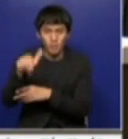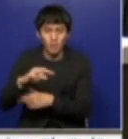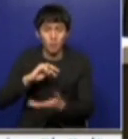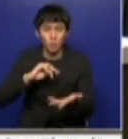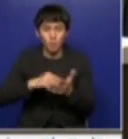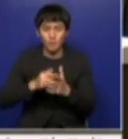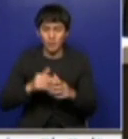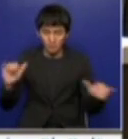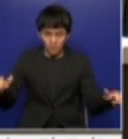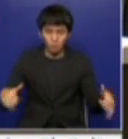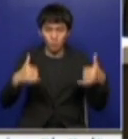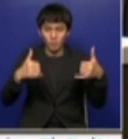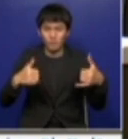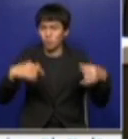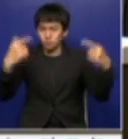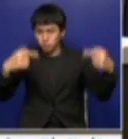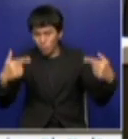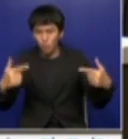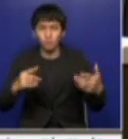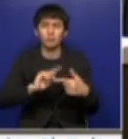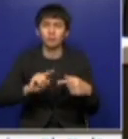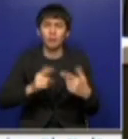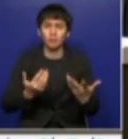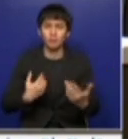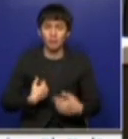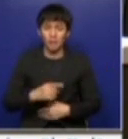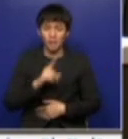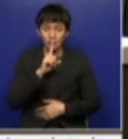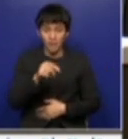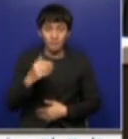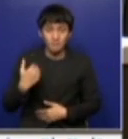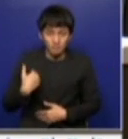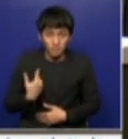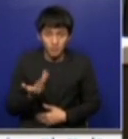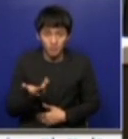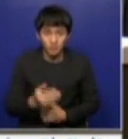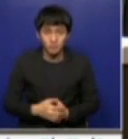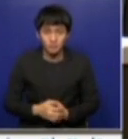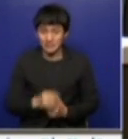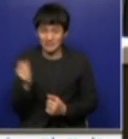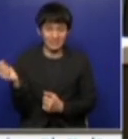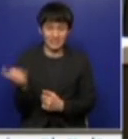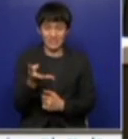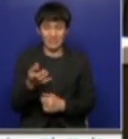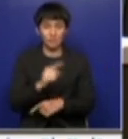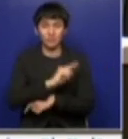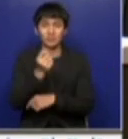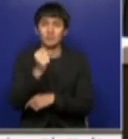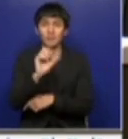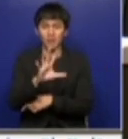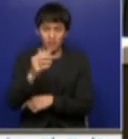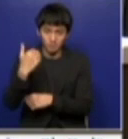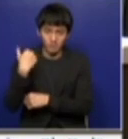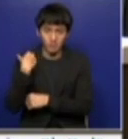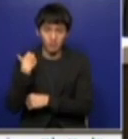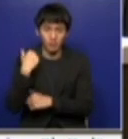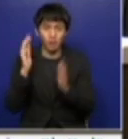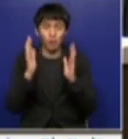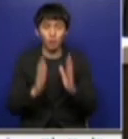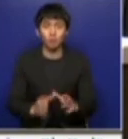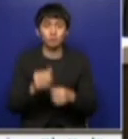ฝ่ายประจันหน้ากันถามว่ามีไหมครับตอนตี 4วันที่ 15ผู้ชมหลับได้หมด